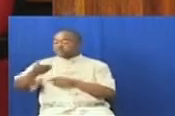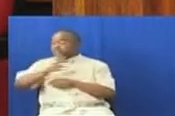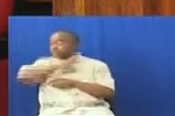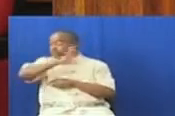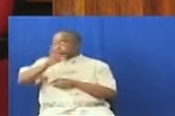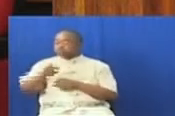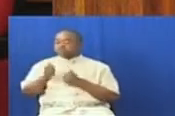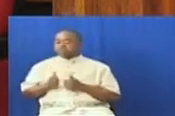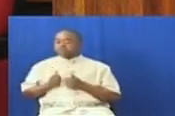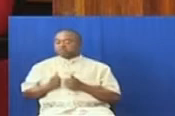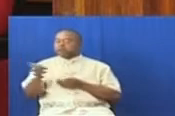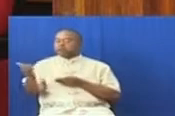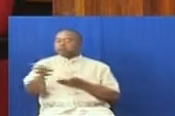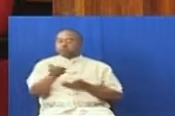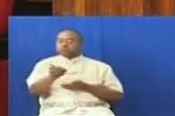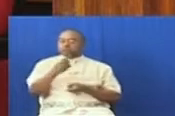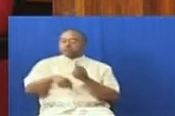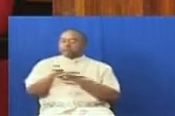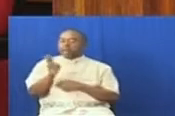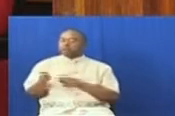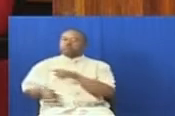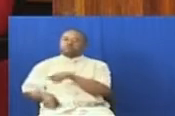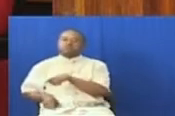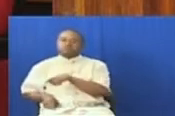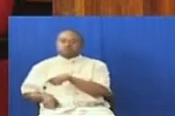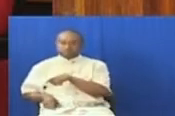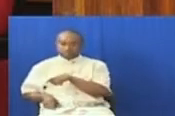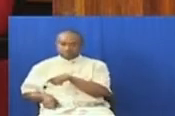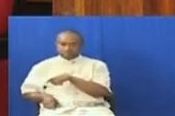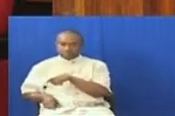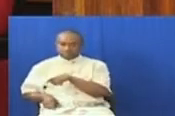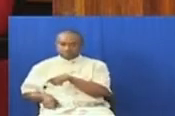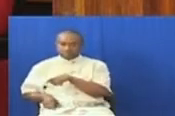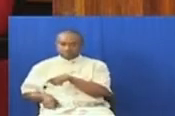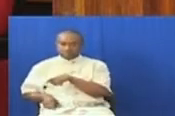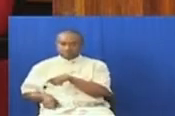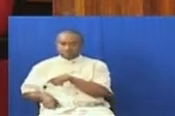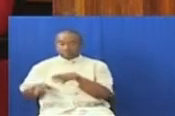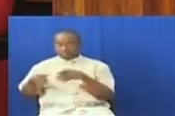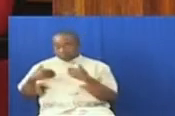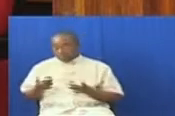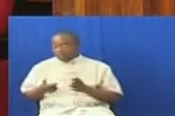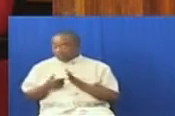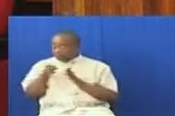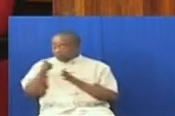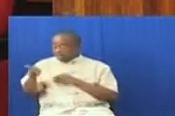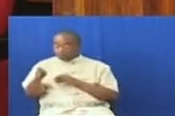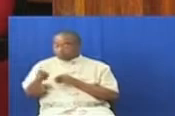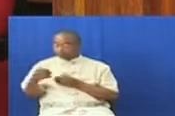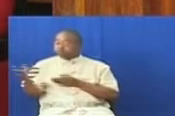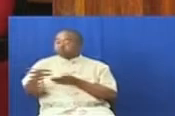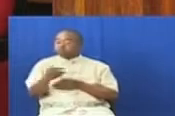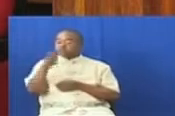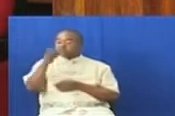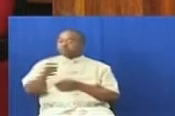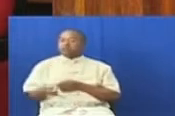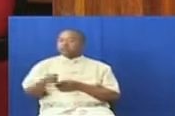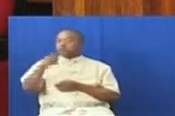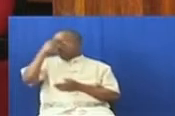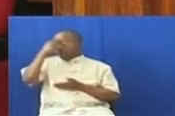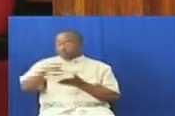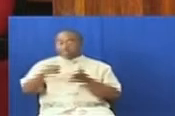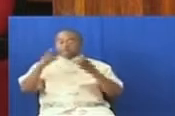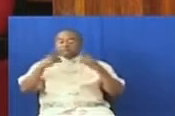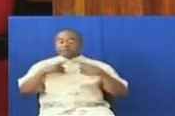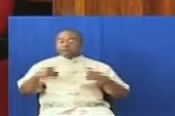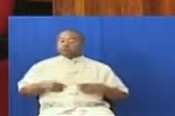haya yanayotokana na watendaji ambao wanapoa posho. Na kama wanakwenda vibaya, manake madiwani